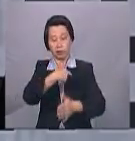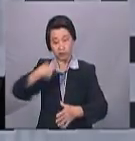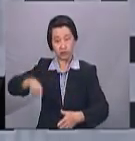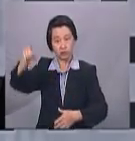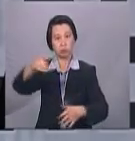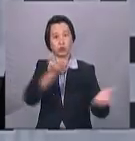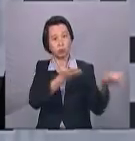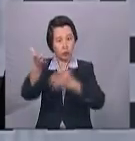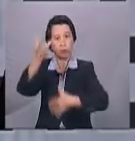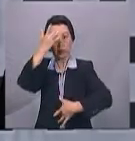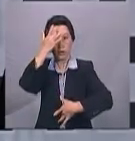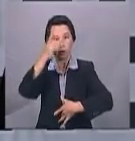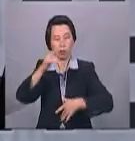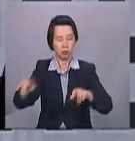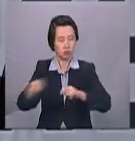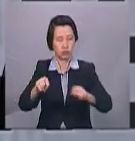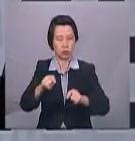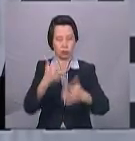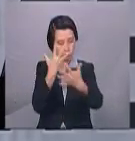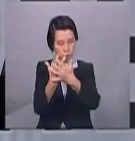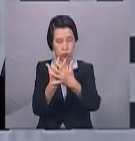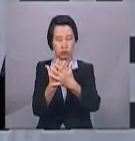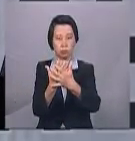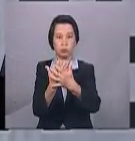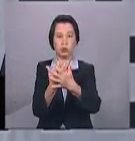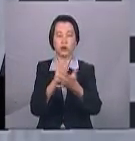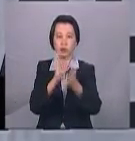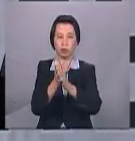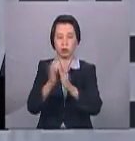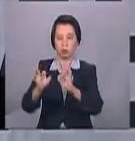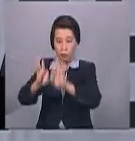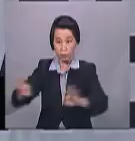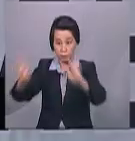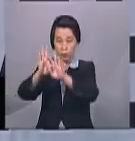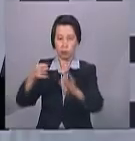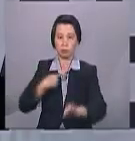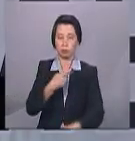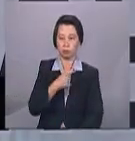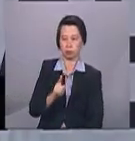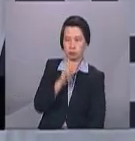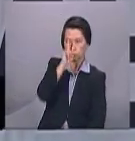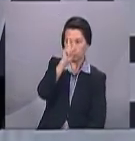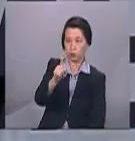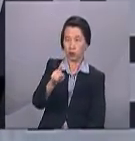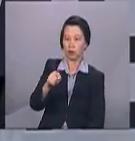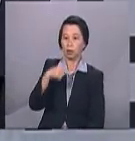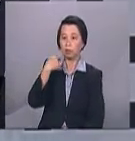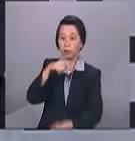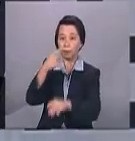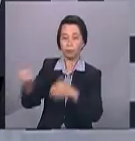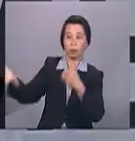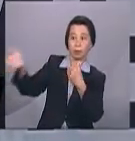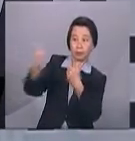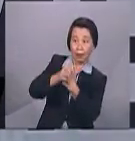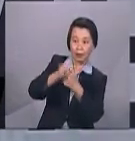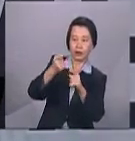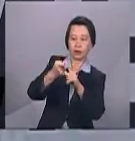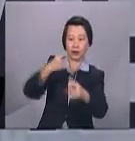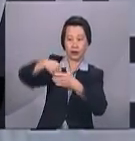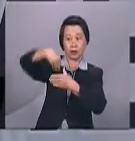melaksanakan tindakan-tindakan tersebut. Jadi adalah penting untuk kita memastikan yang mereka yang balik dari luar